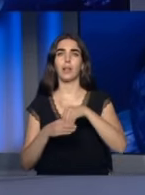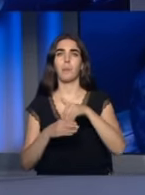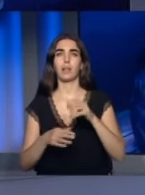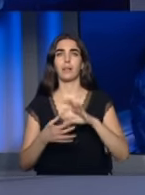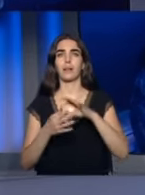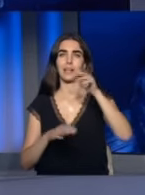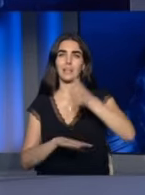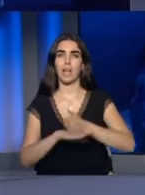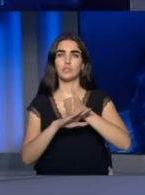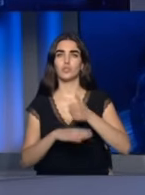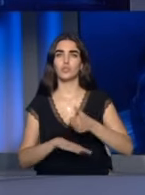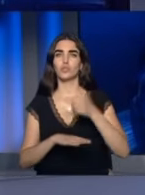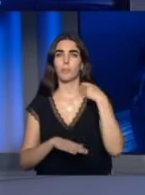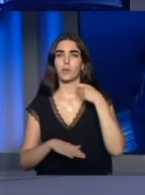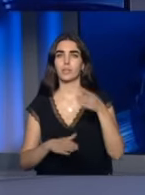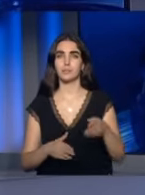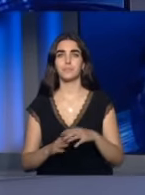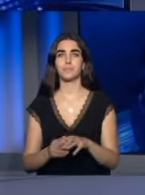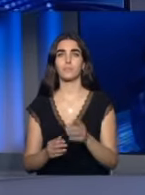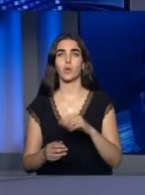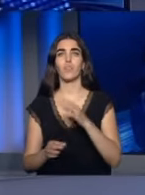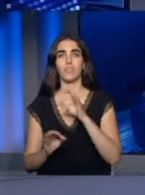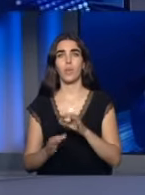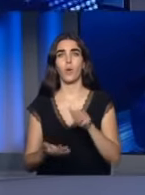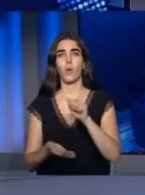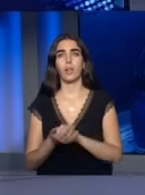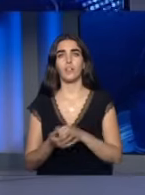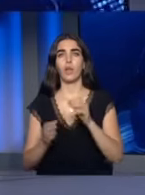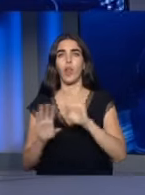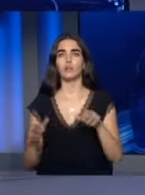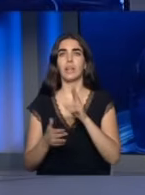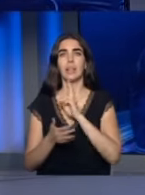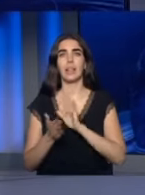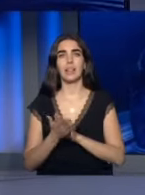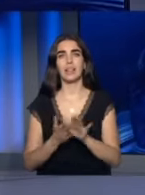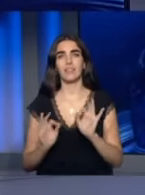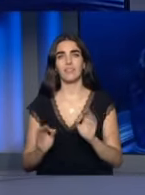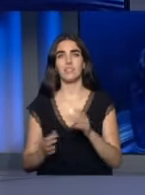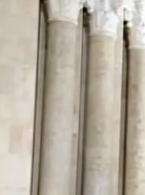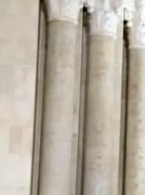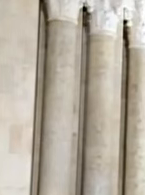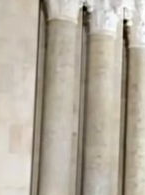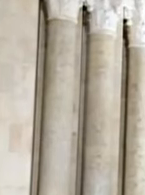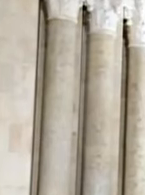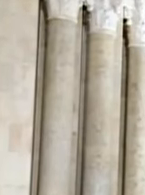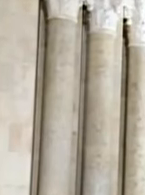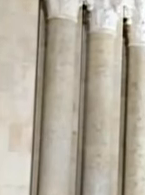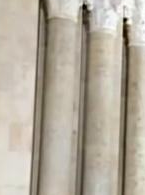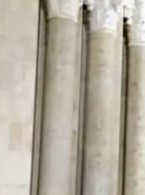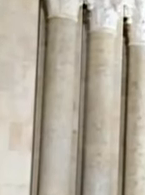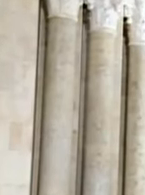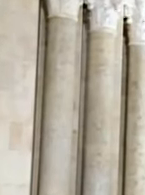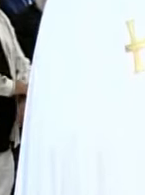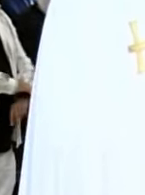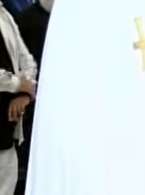رئيسا للجمهوريه يلتزم الثوابت الوطنيه ويؤمن بيئه نظيفه فلنصلي خلال عظه قداس الاحد